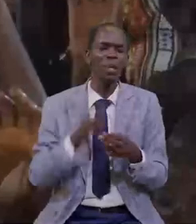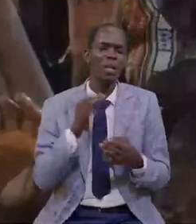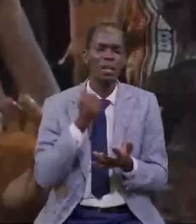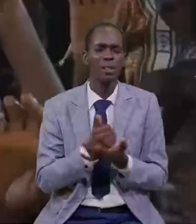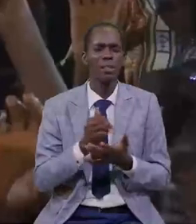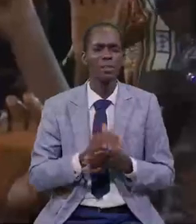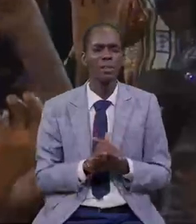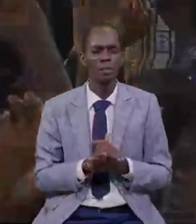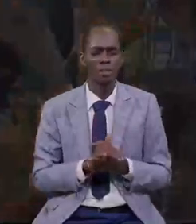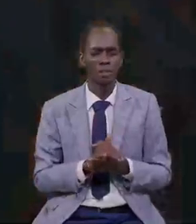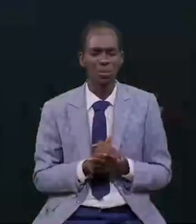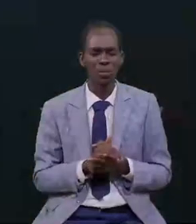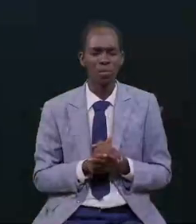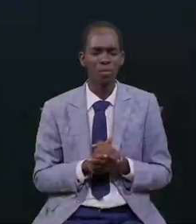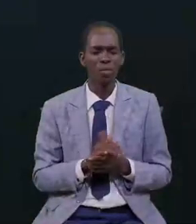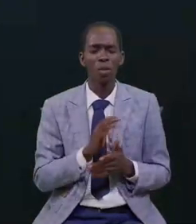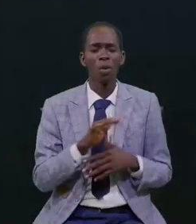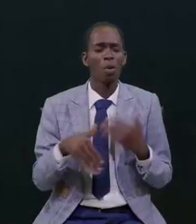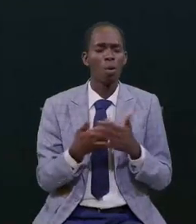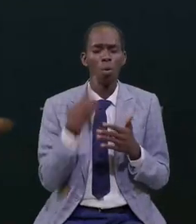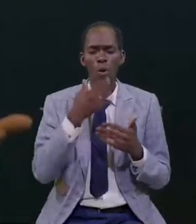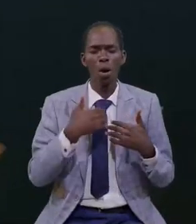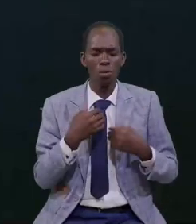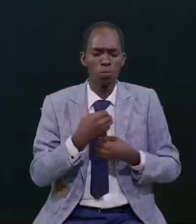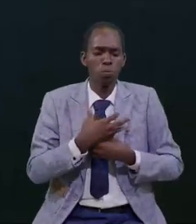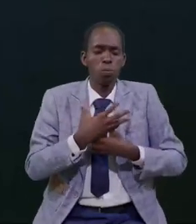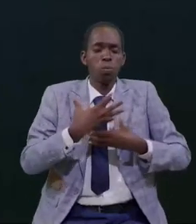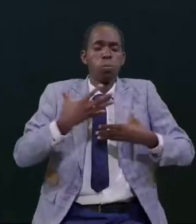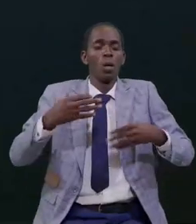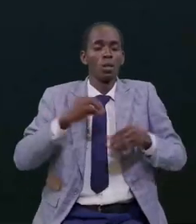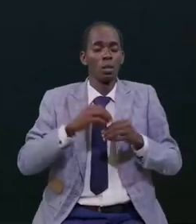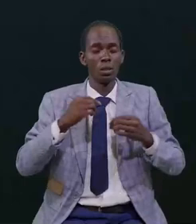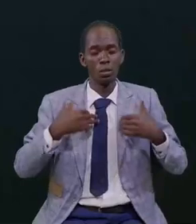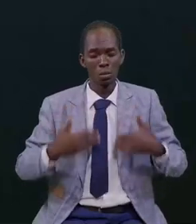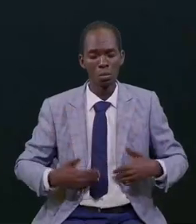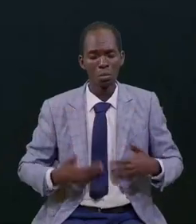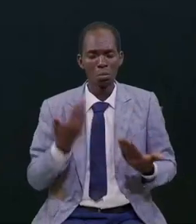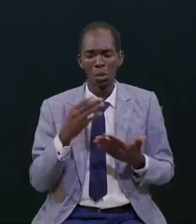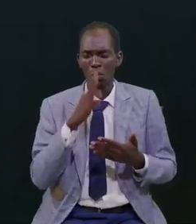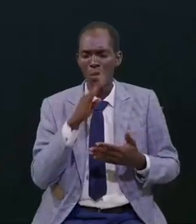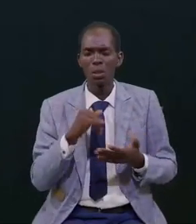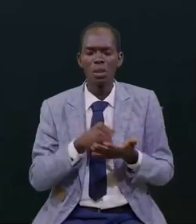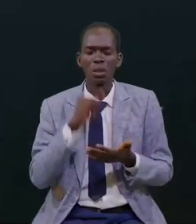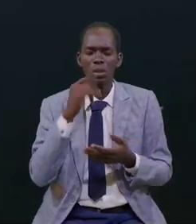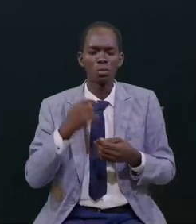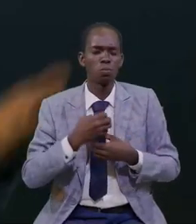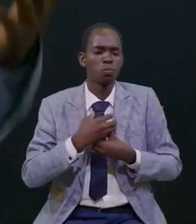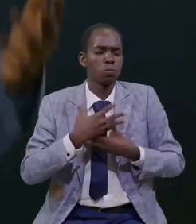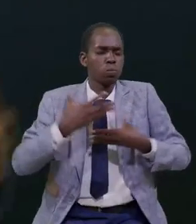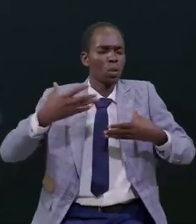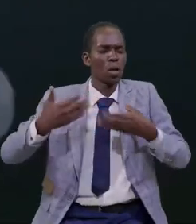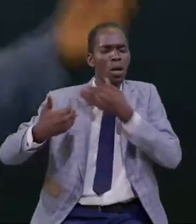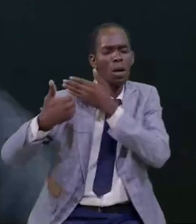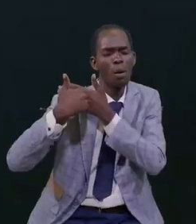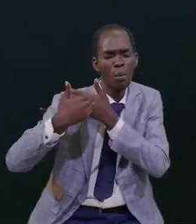Jésus ceux qui ont d'enflement de tumeur sur le corps enflement de gîre de bossse de